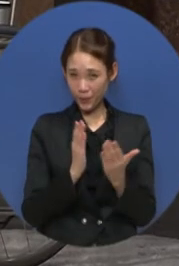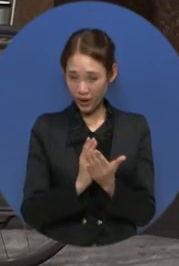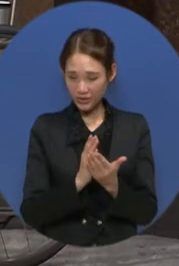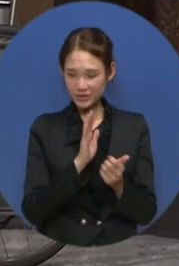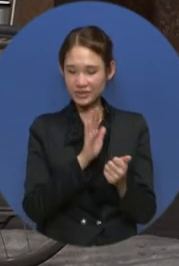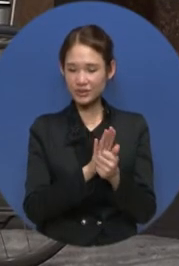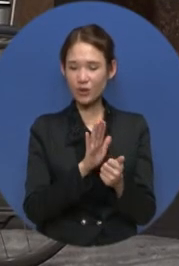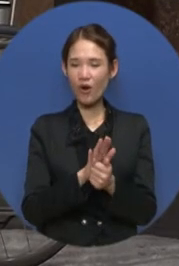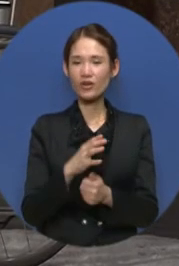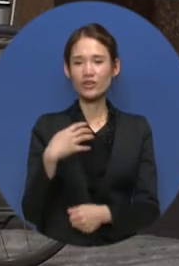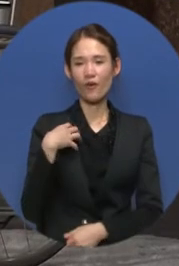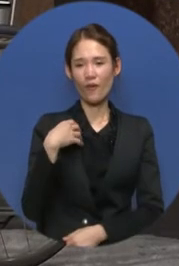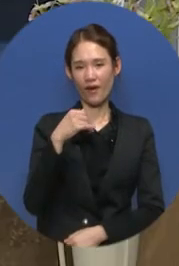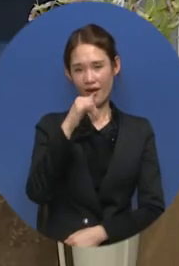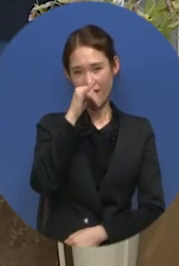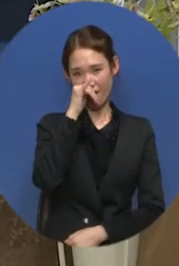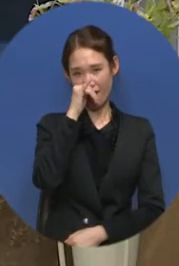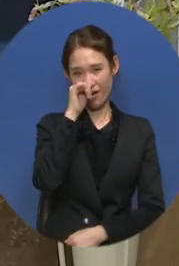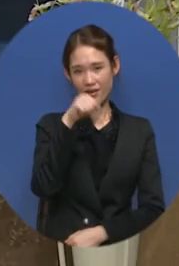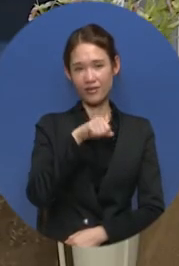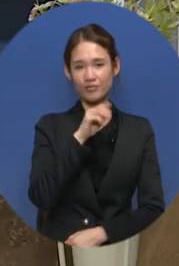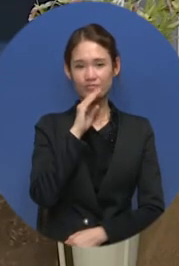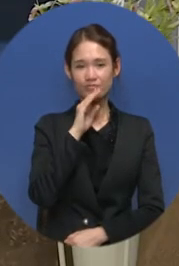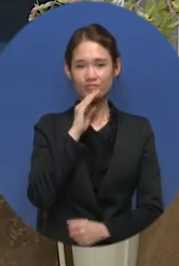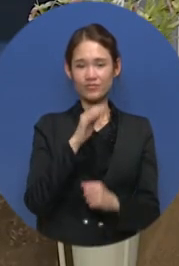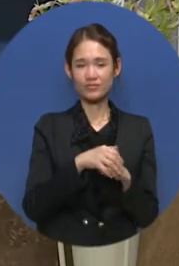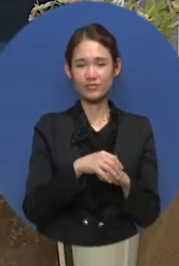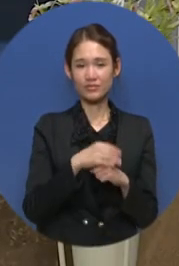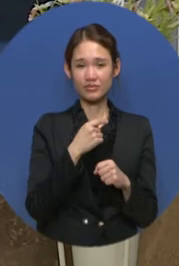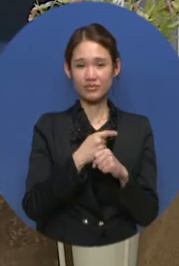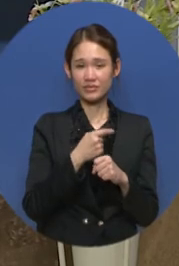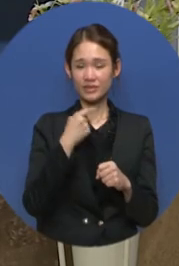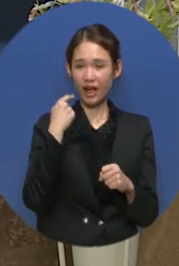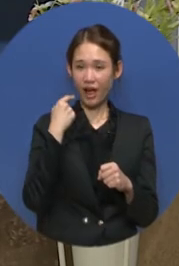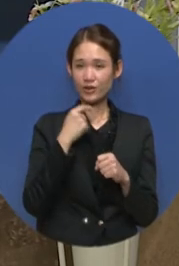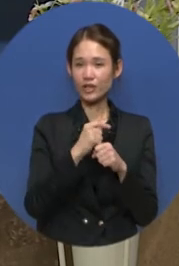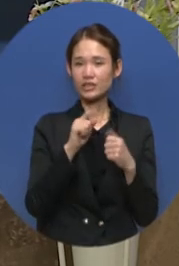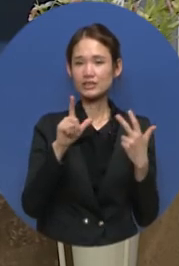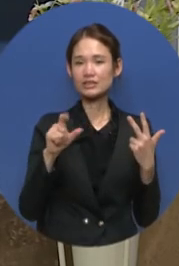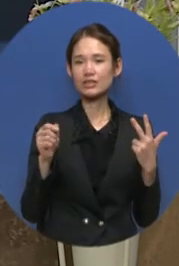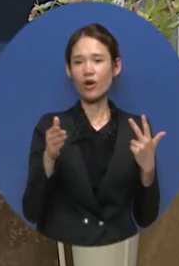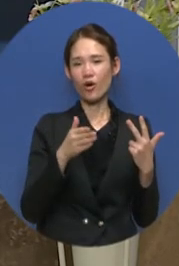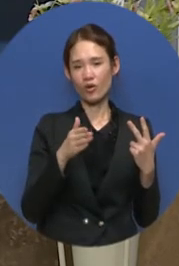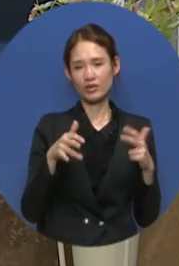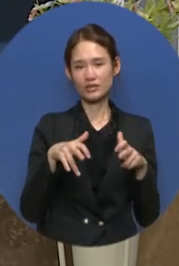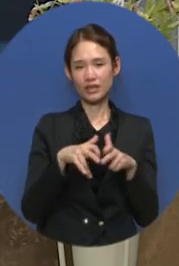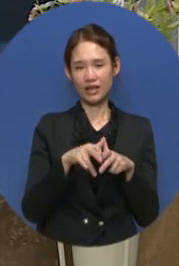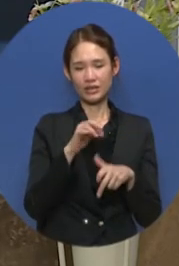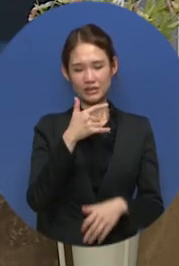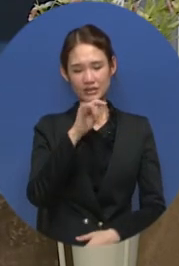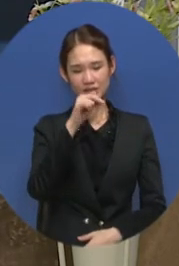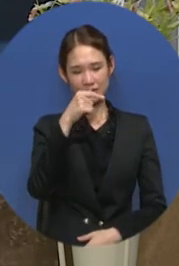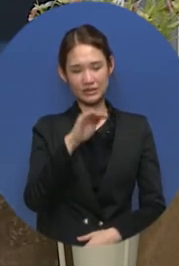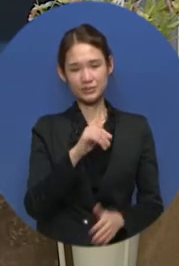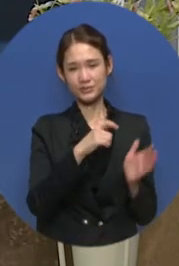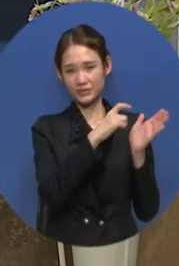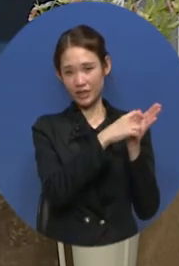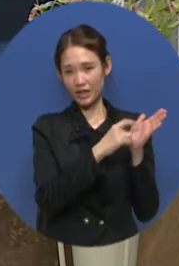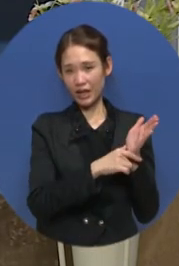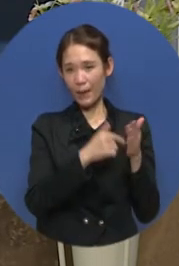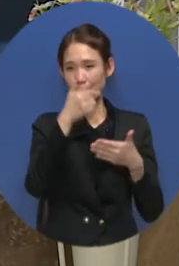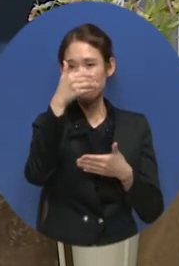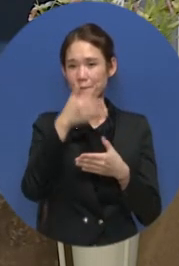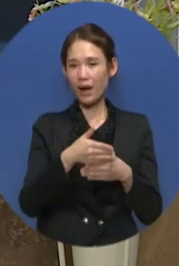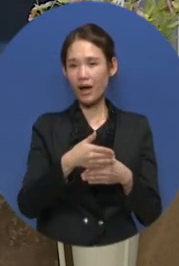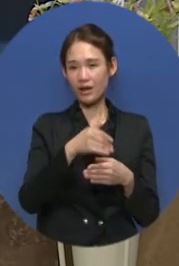역할을 하시네요. 네. 그 작년 7월에 네. 장애 등급제가 폐지가 됐잖아요.